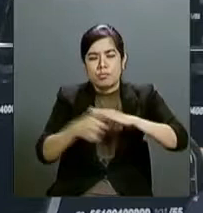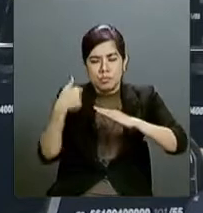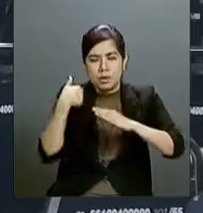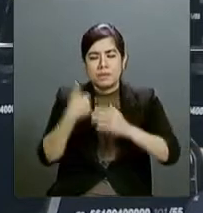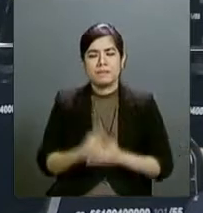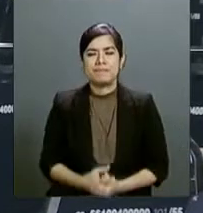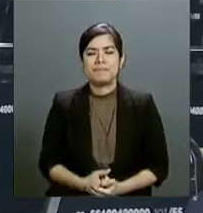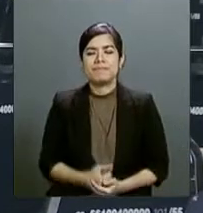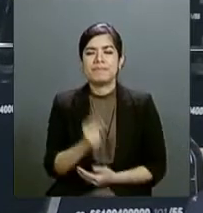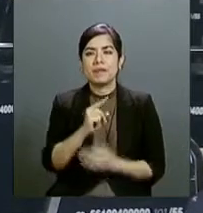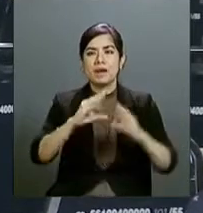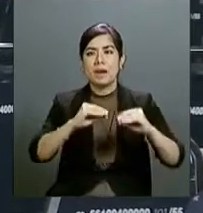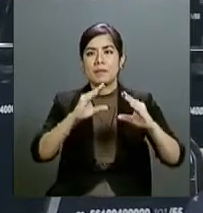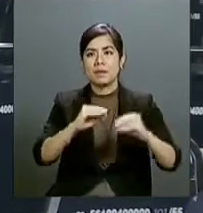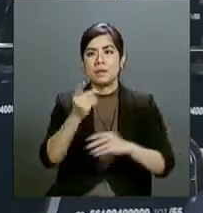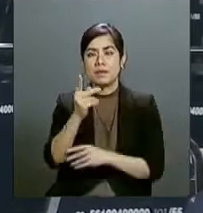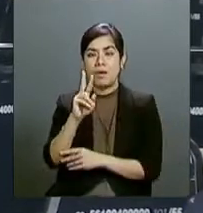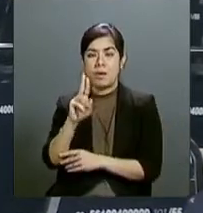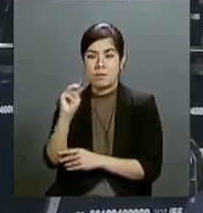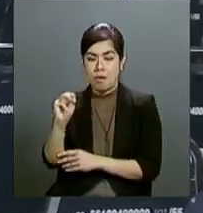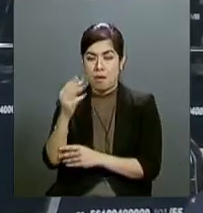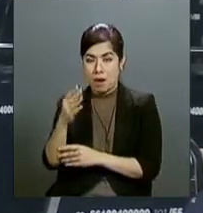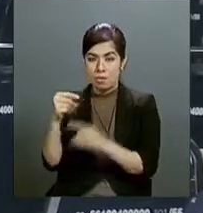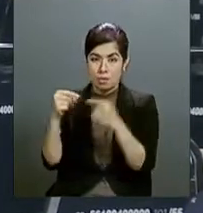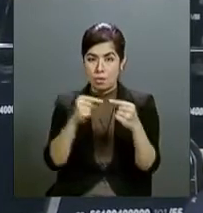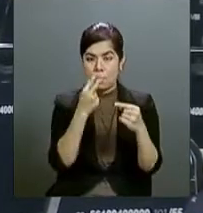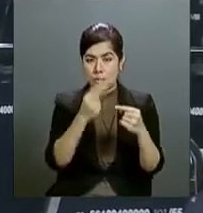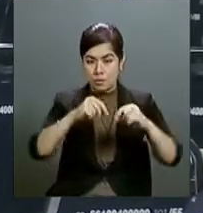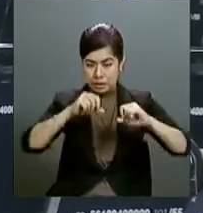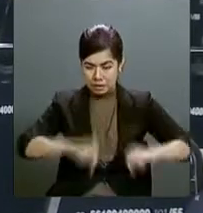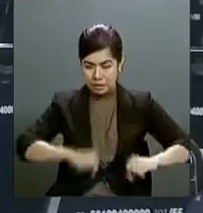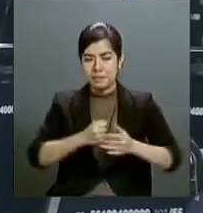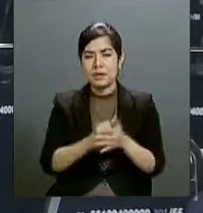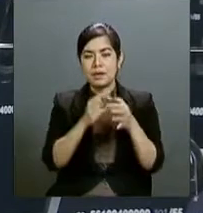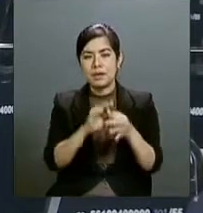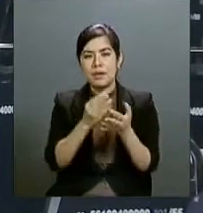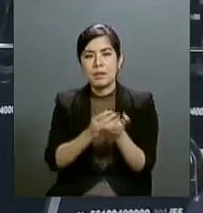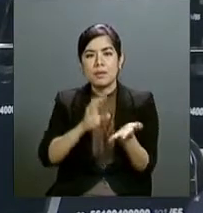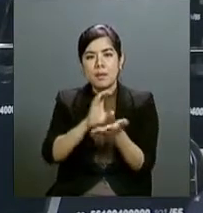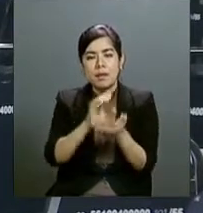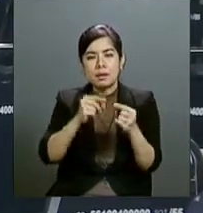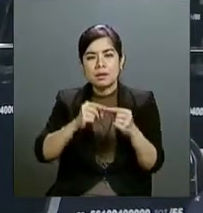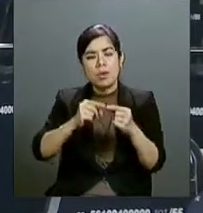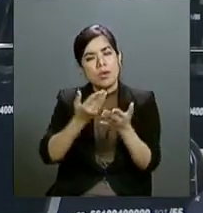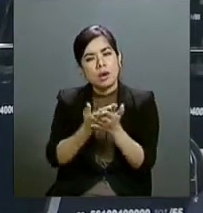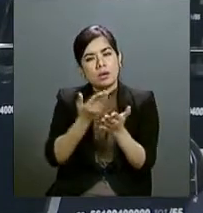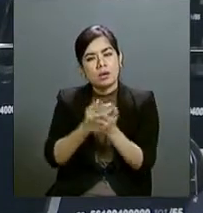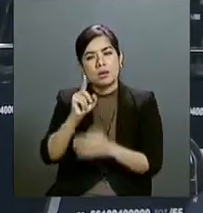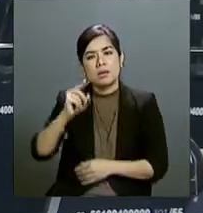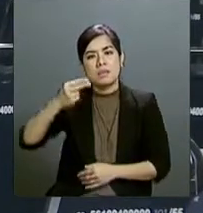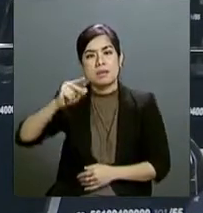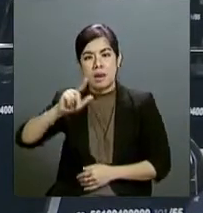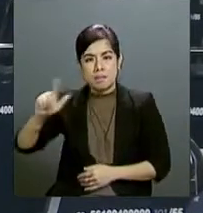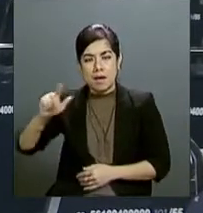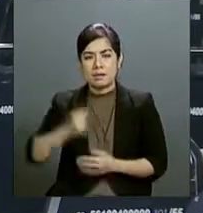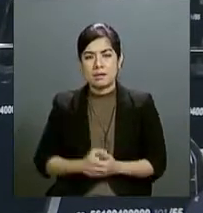ค่ะและหลังการประชุมคณะรัฐมนตรีนะคะกลับมาติดตามมติคณะรัฐมนตรีถึงการอนุมัติงบประมาณกว่า10,000 ล้านบาทในการพัฒนา